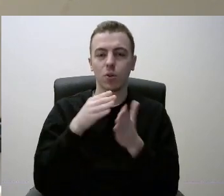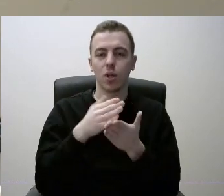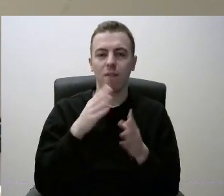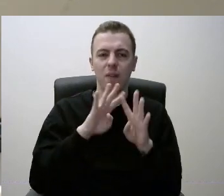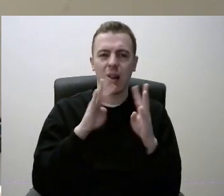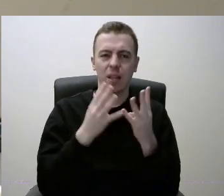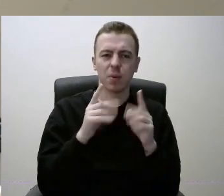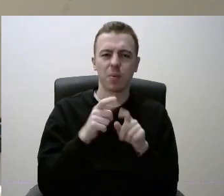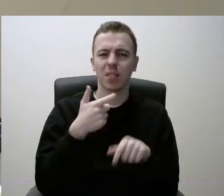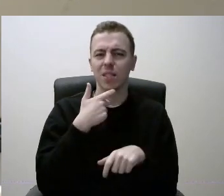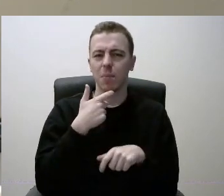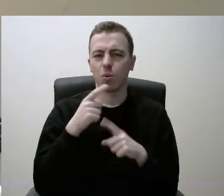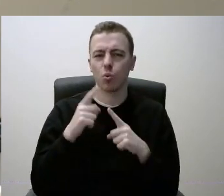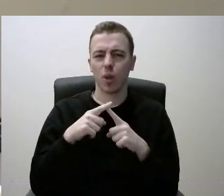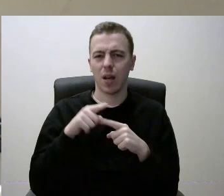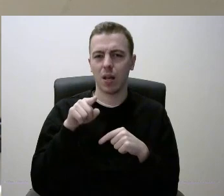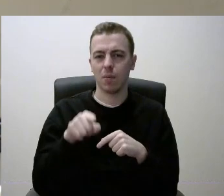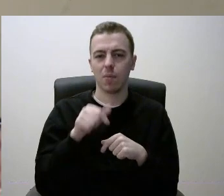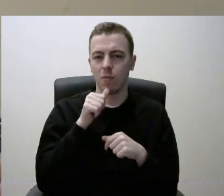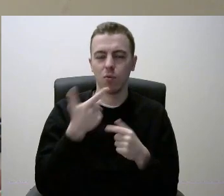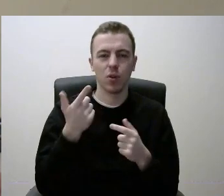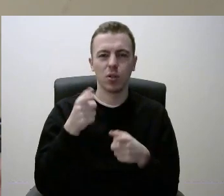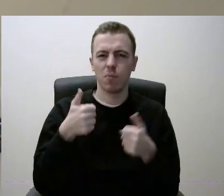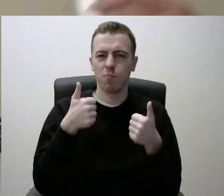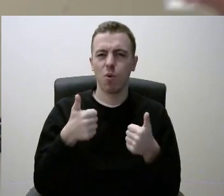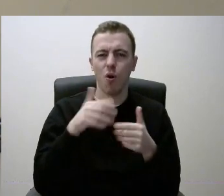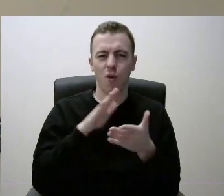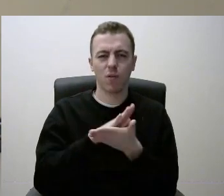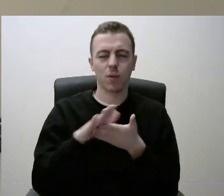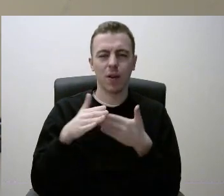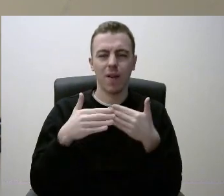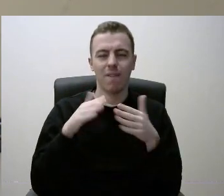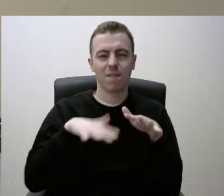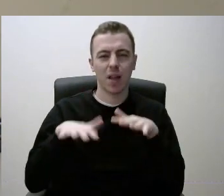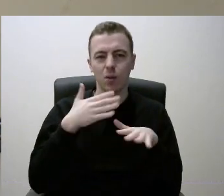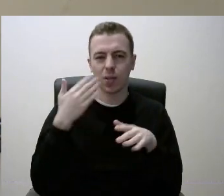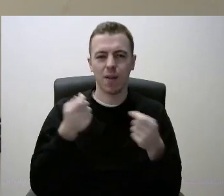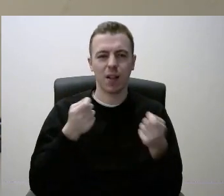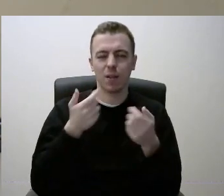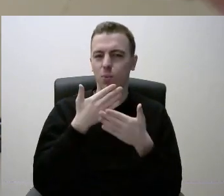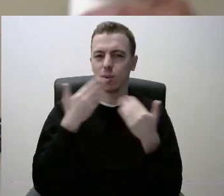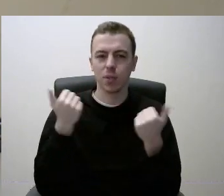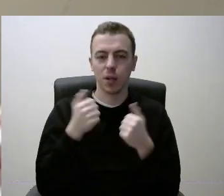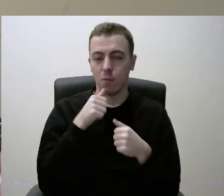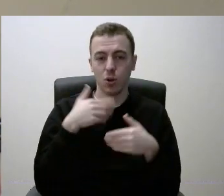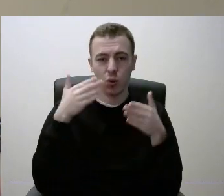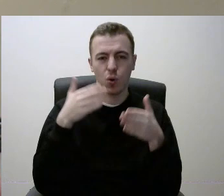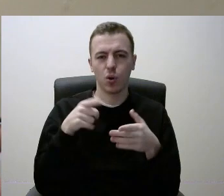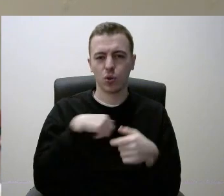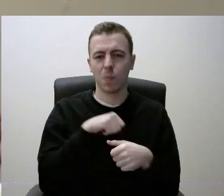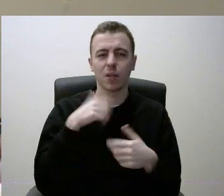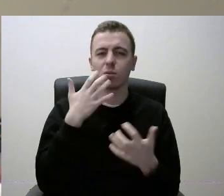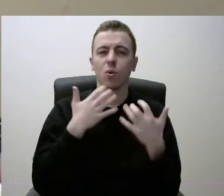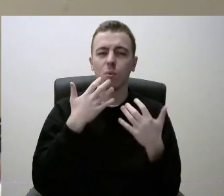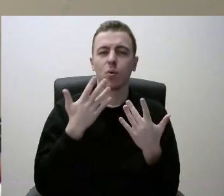tarybos. Kai nėra matoma nei efektyvios veiklos, nei vadybos. Aš konkrečiai, pavyzdžiui, tiek kiek aš domėjausi ir